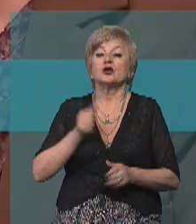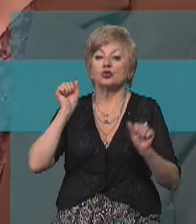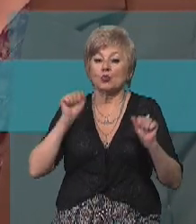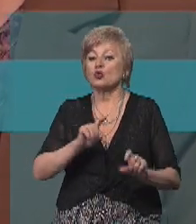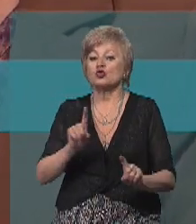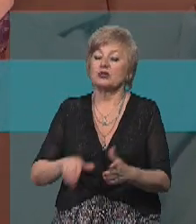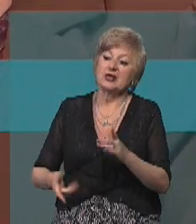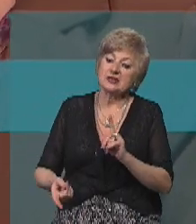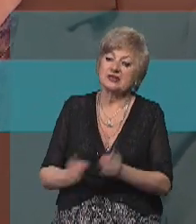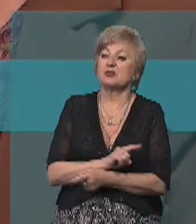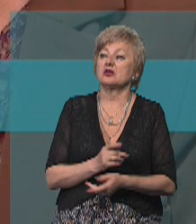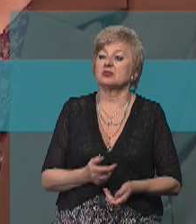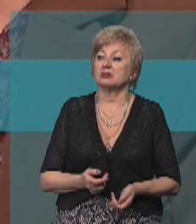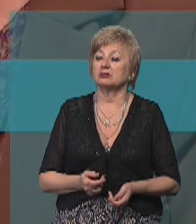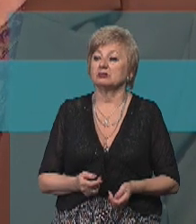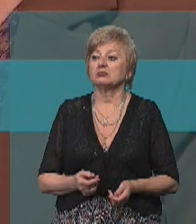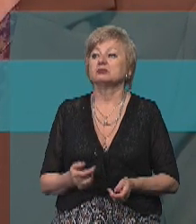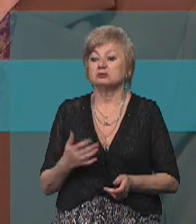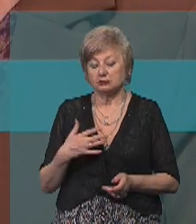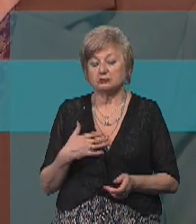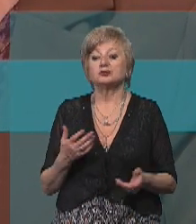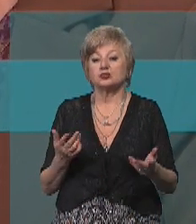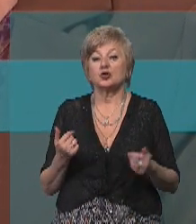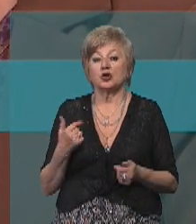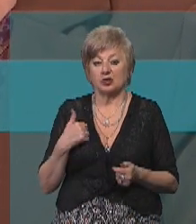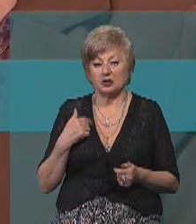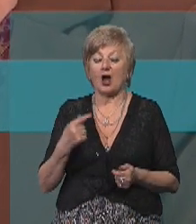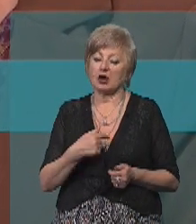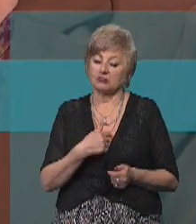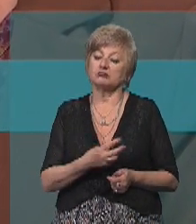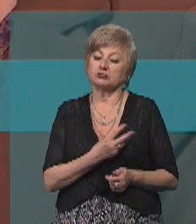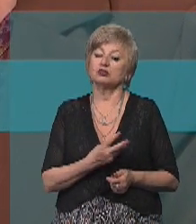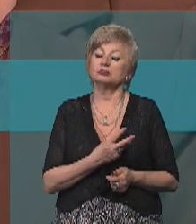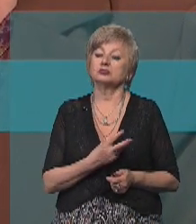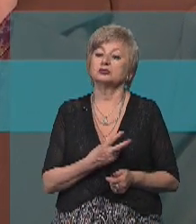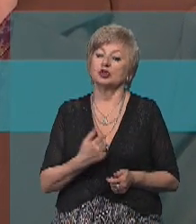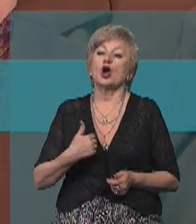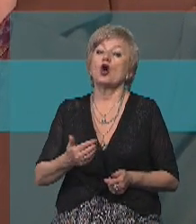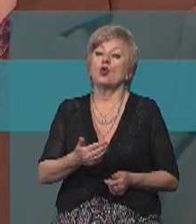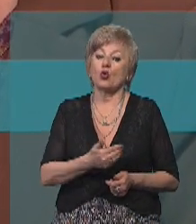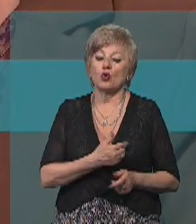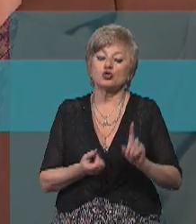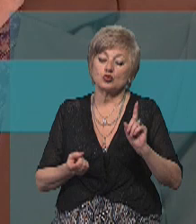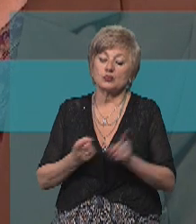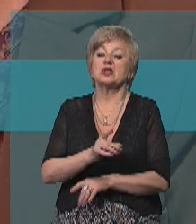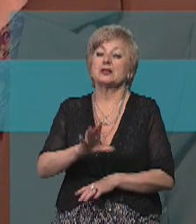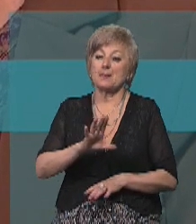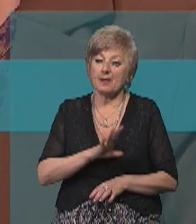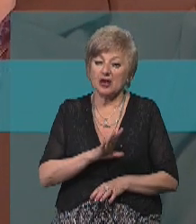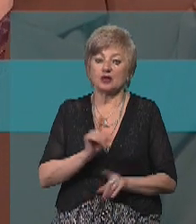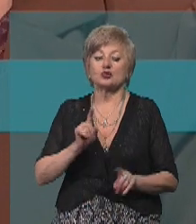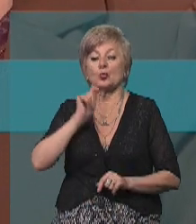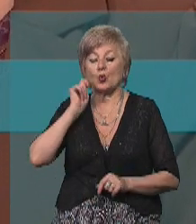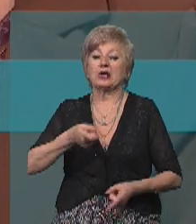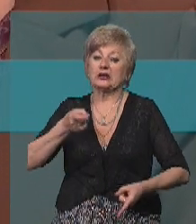змінити в цьому сенсі? Ну, звісно, я оптиміст. Я дуже хочу, щоб зміни відбувалися, і щоб